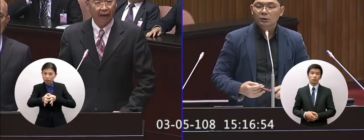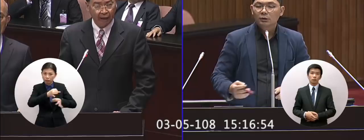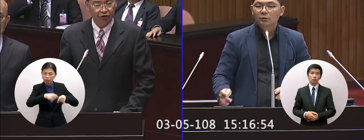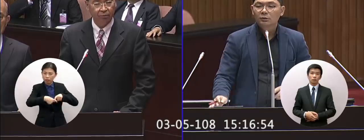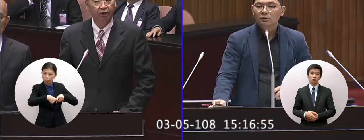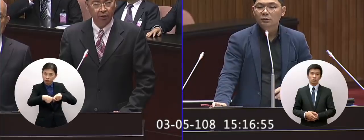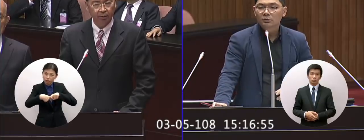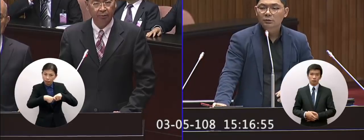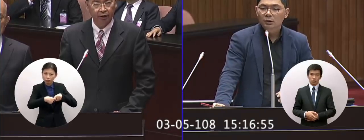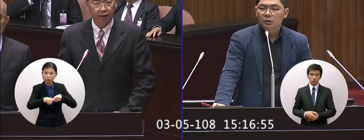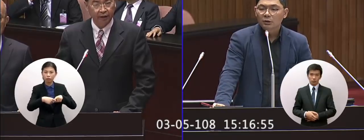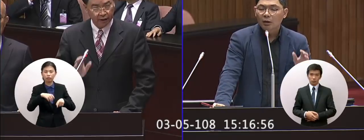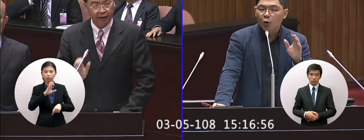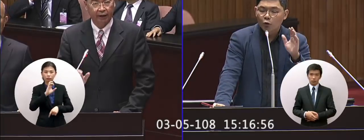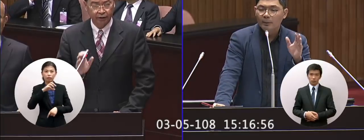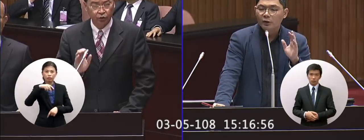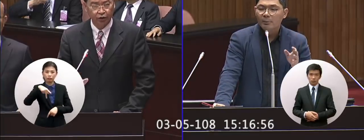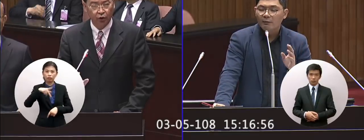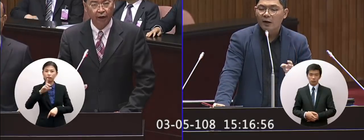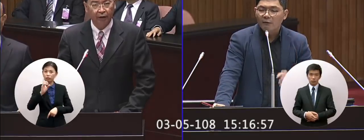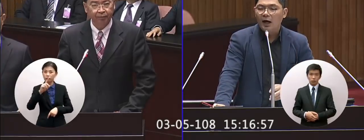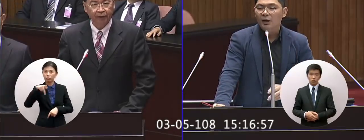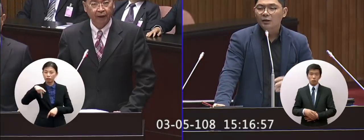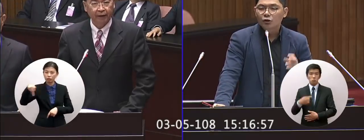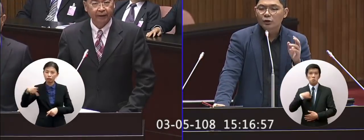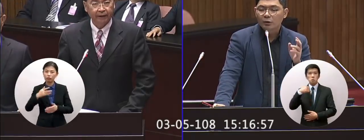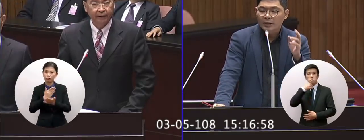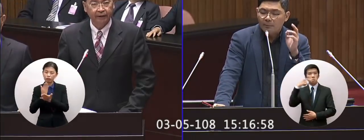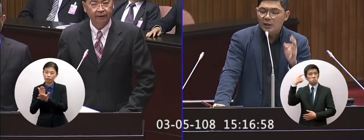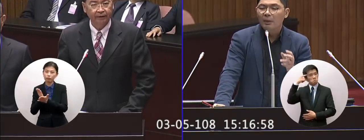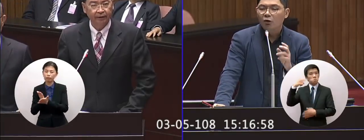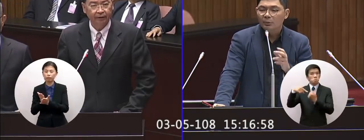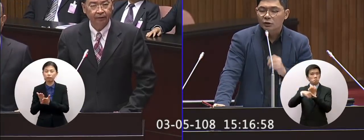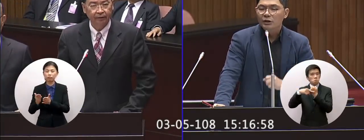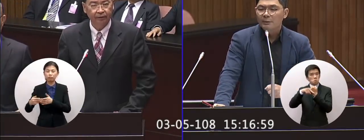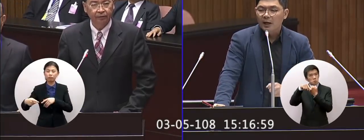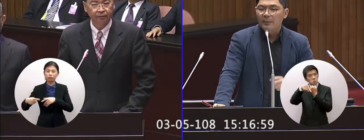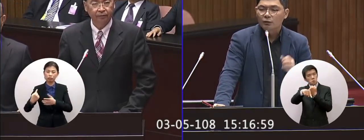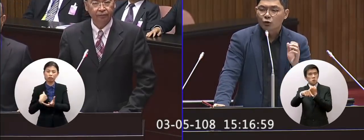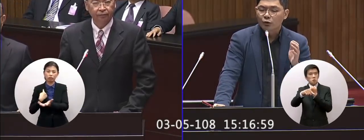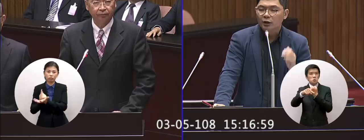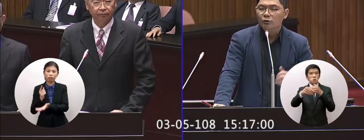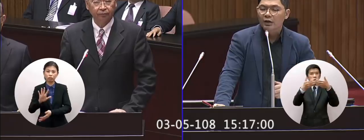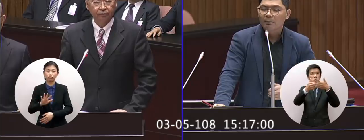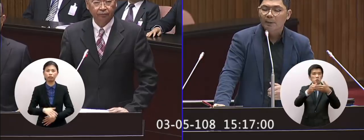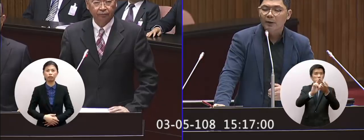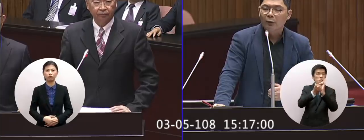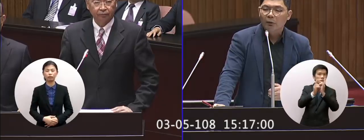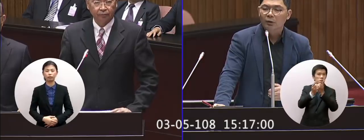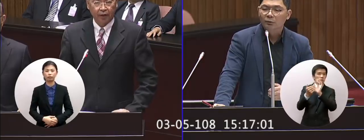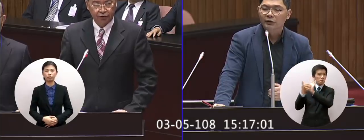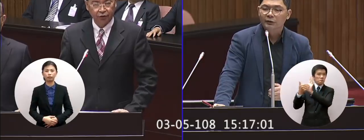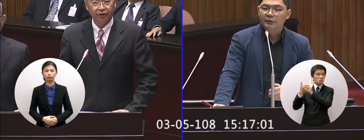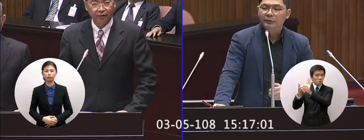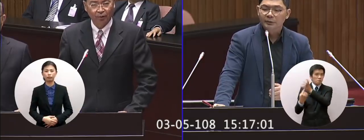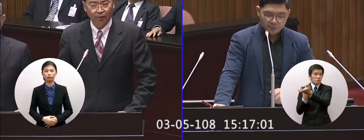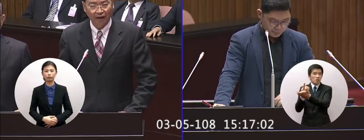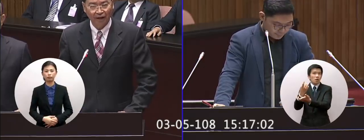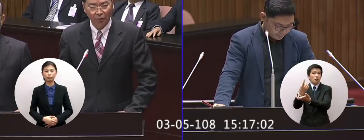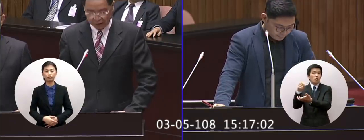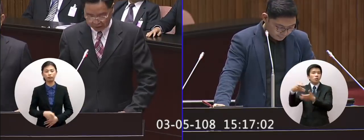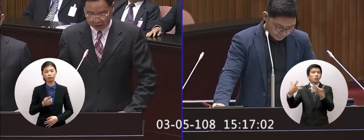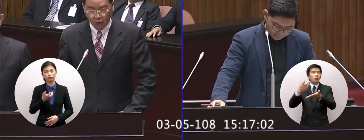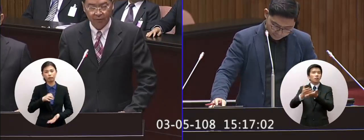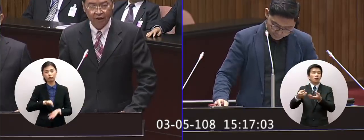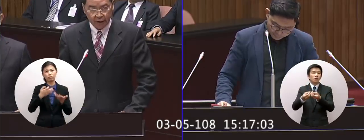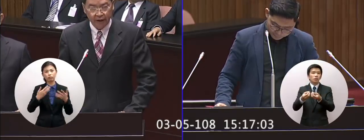安排，另外还有 CPTPP， 那这个我们有什么方法，就是说在避免我们一直在被区域合作上被边缘化的问题？ 就是我刚